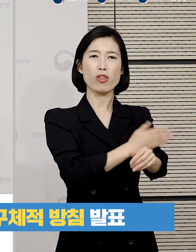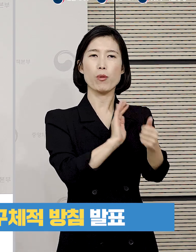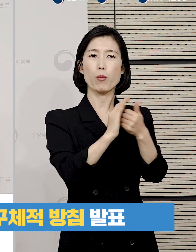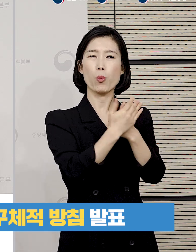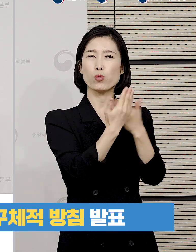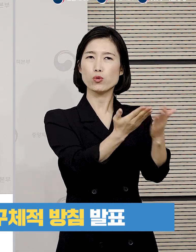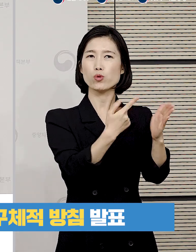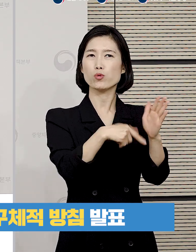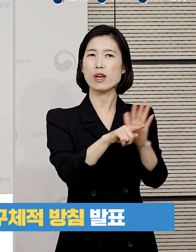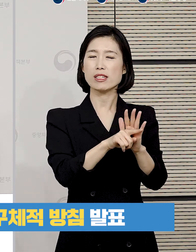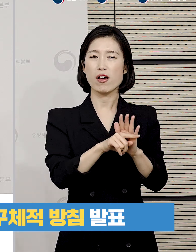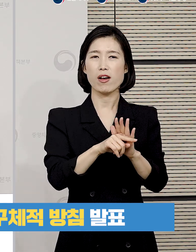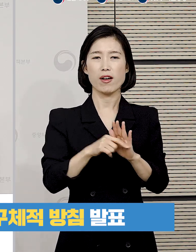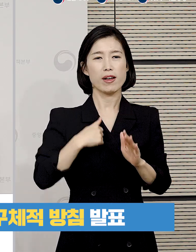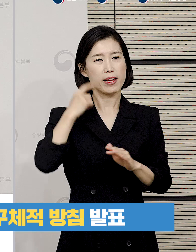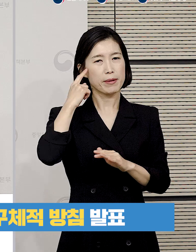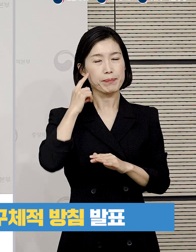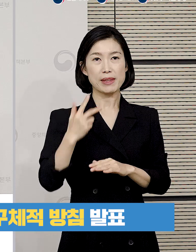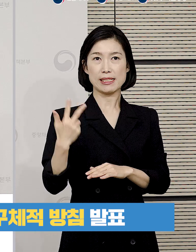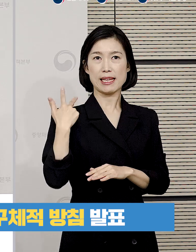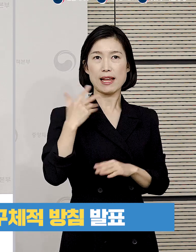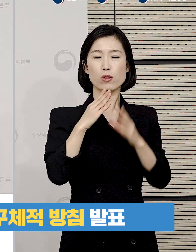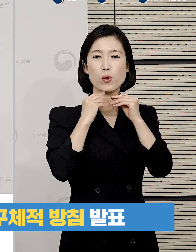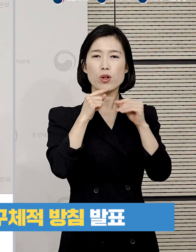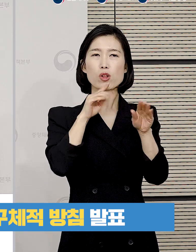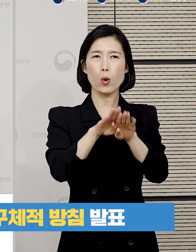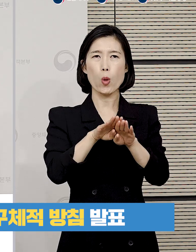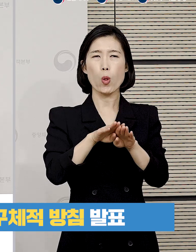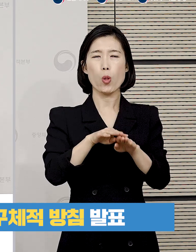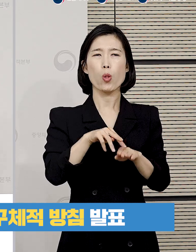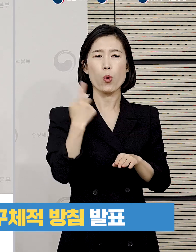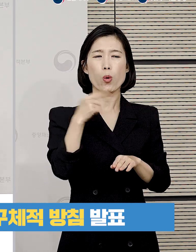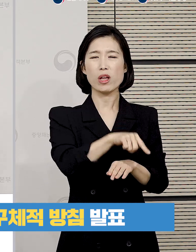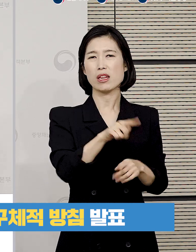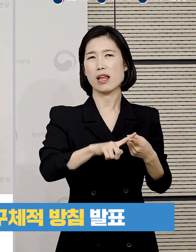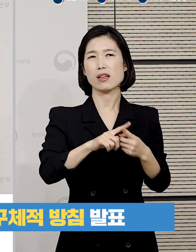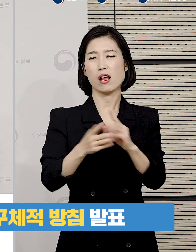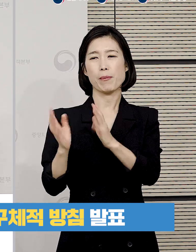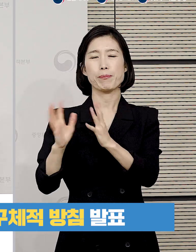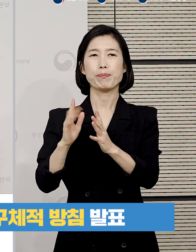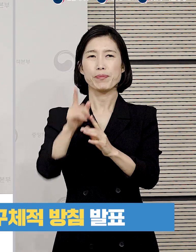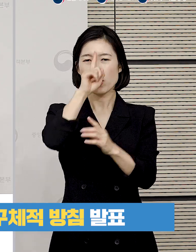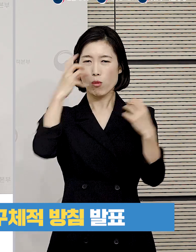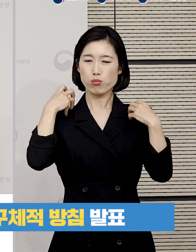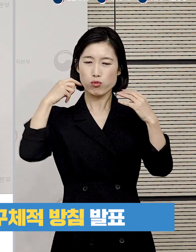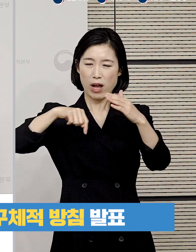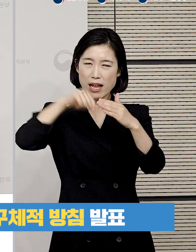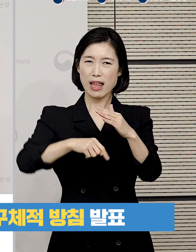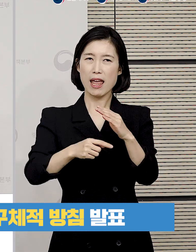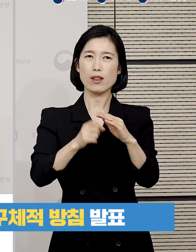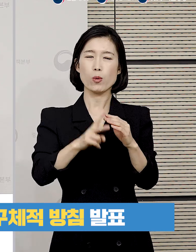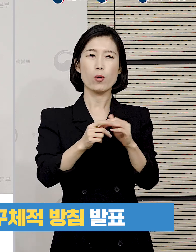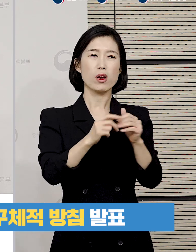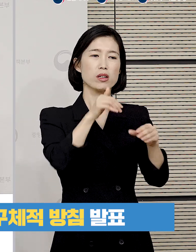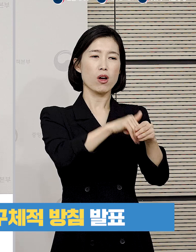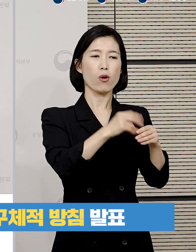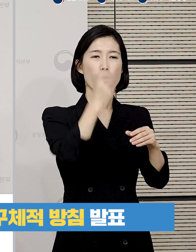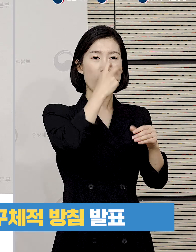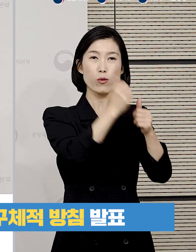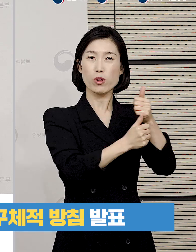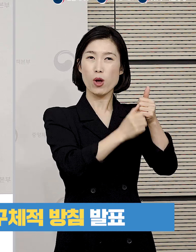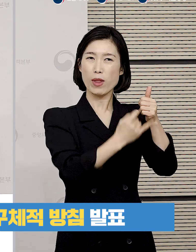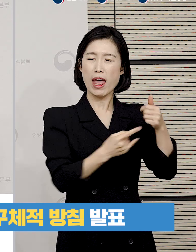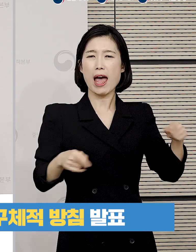분들의 참정권 보장을 위해서는 저희가 지금까지 지난 주말에도 이 실무 협의를 정부 내에서 또